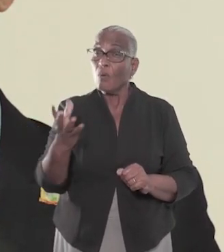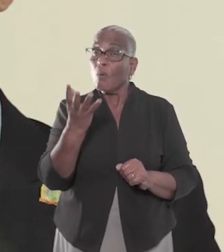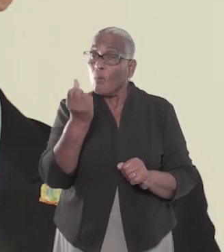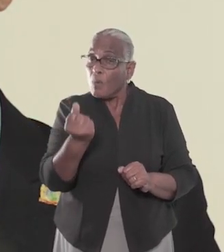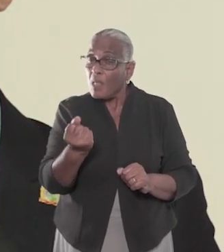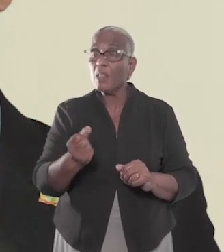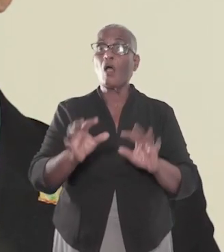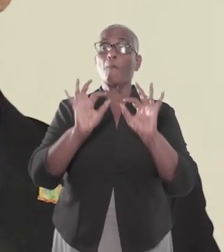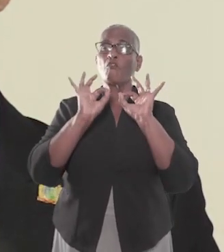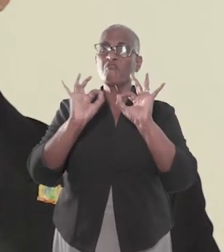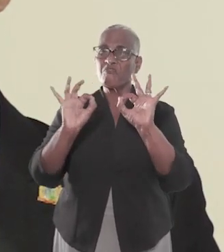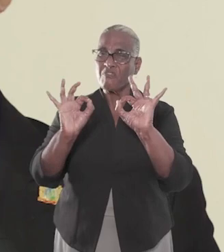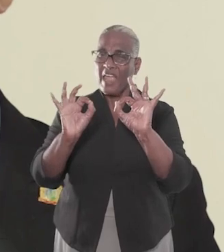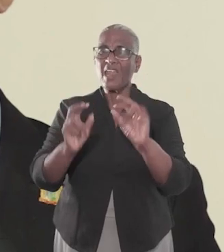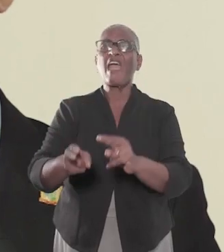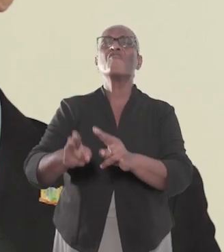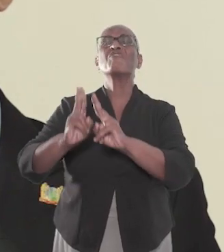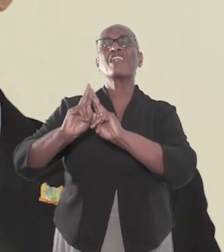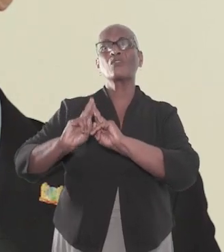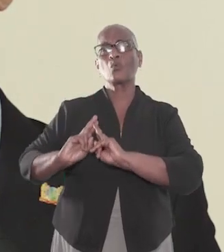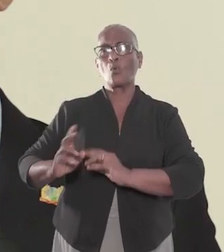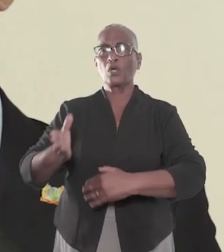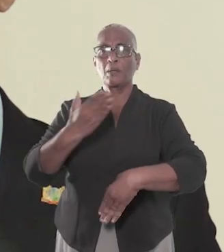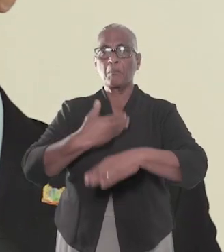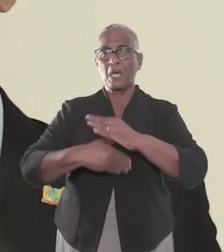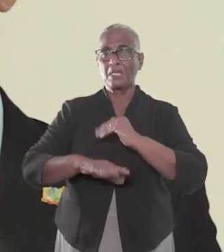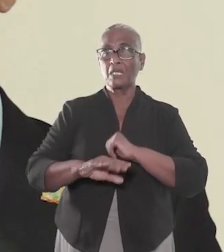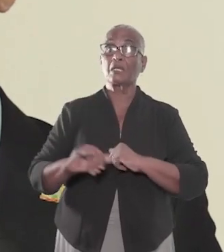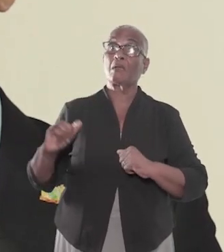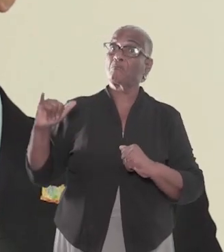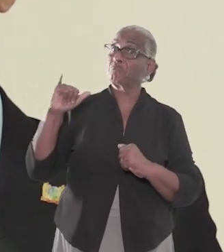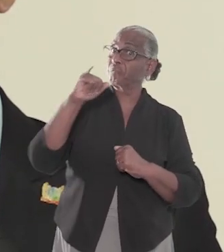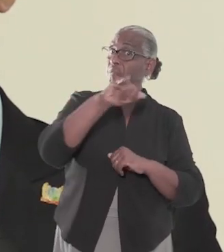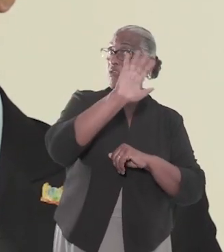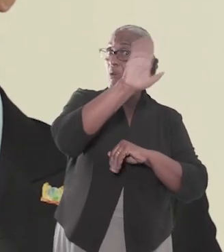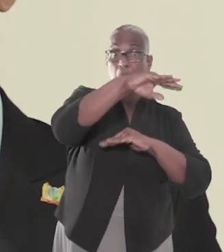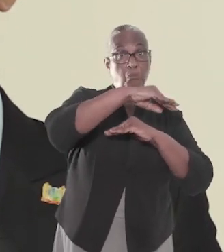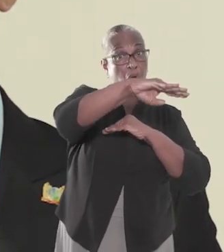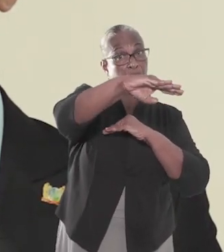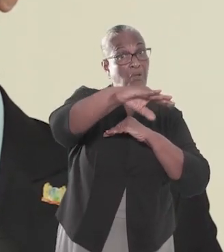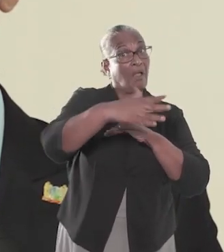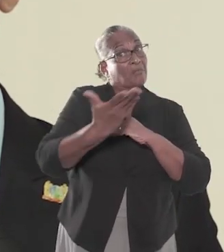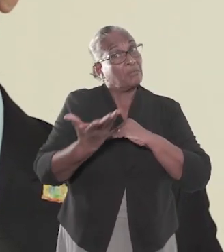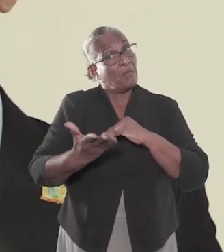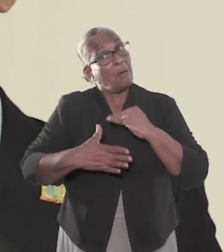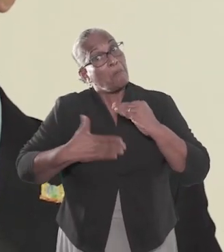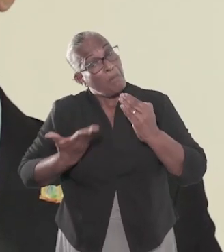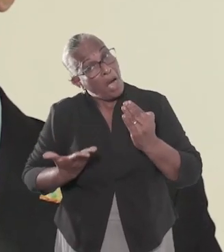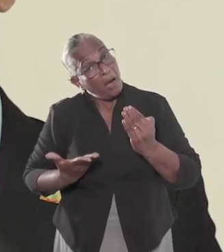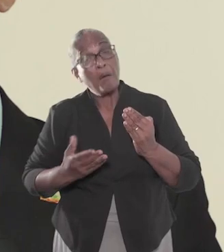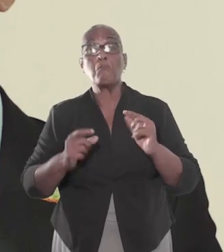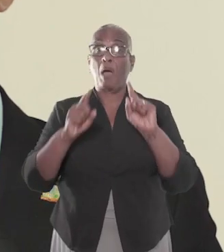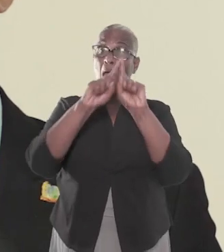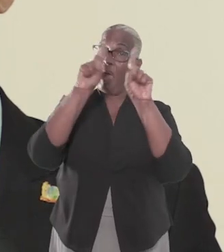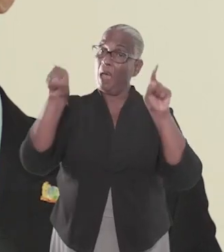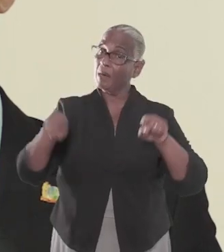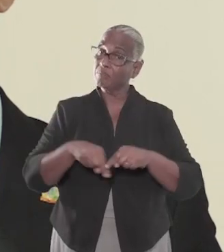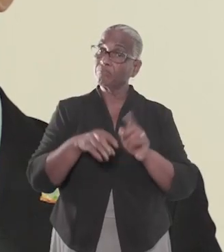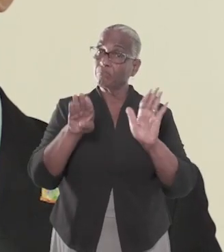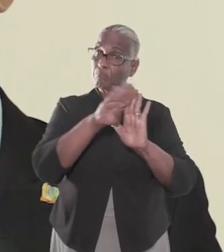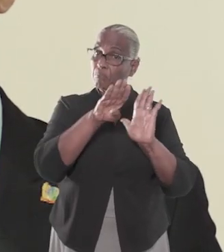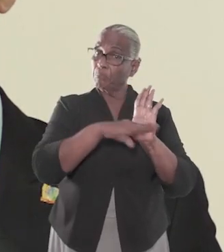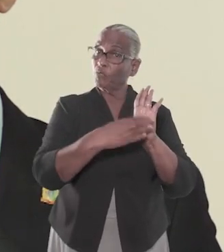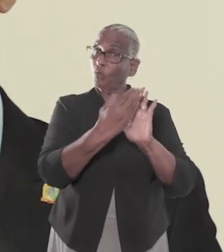gelegenheid wilt stellen om op een veilige en verantwoorde wijze buitenlandse trips te maken. Dit natuurlijk conform